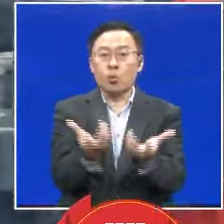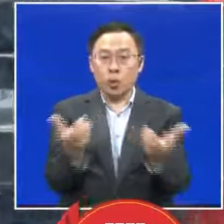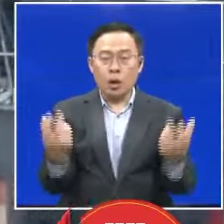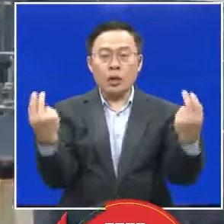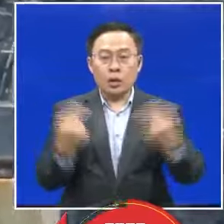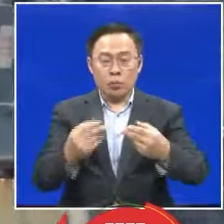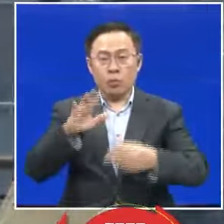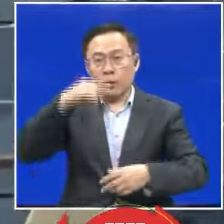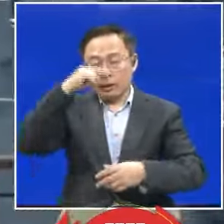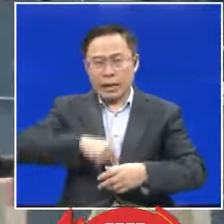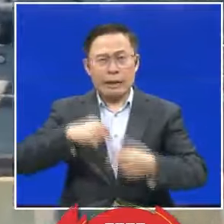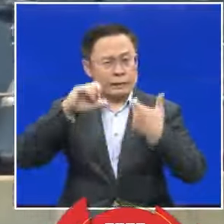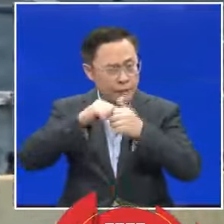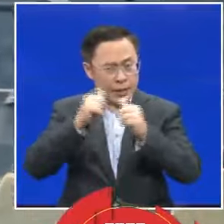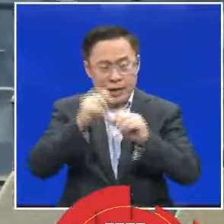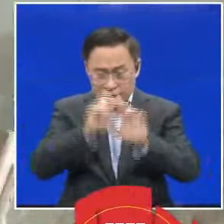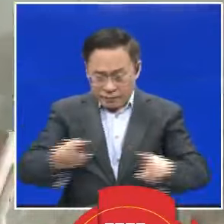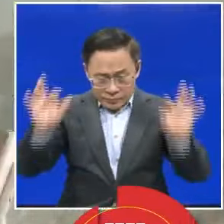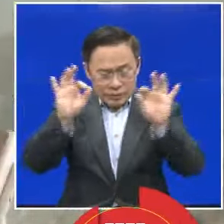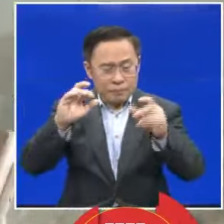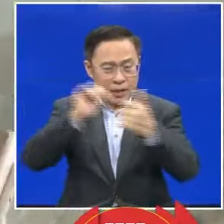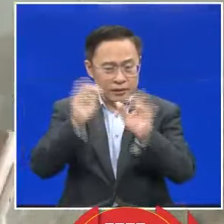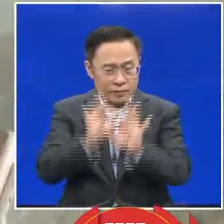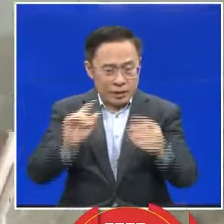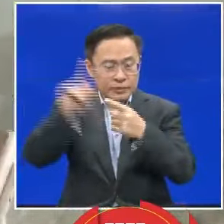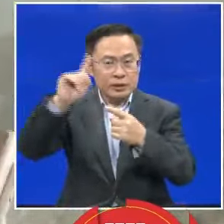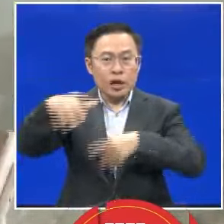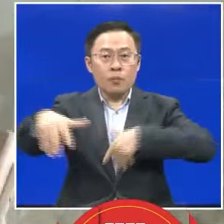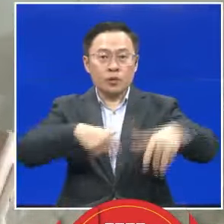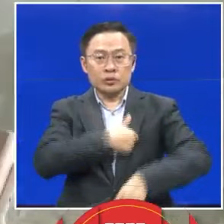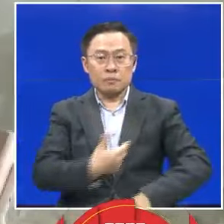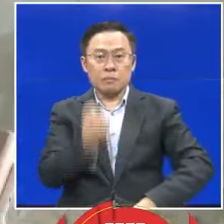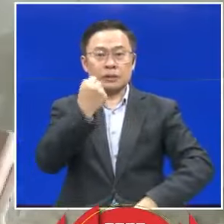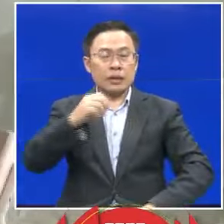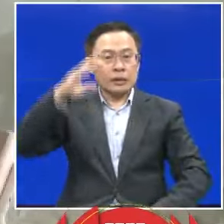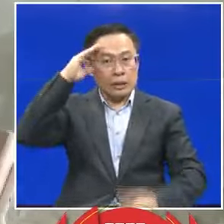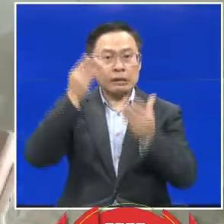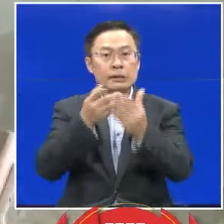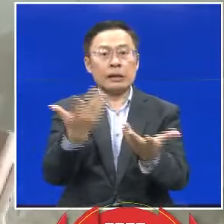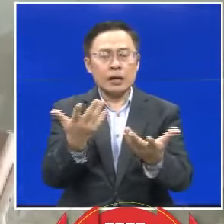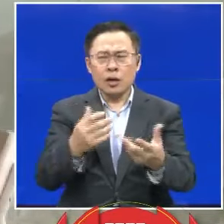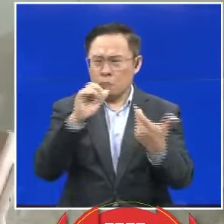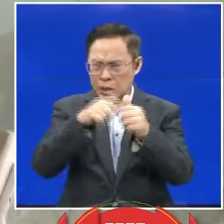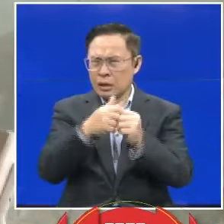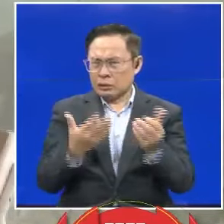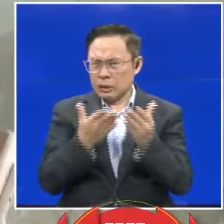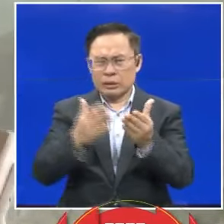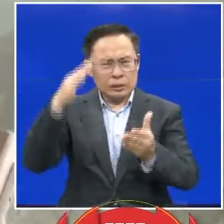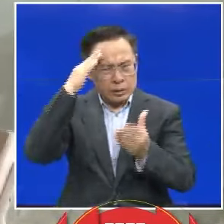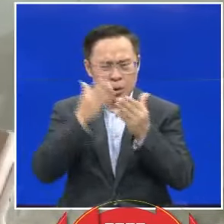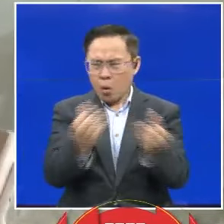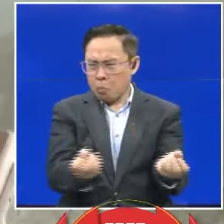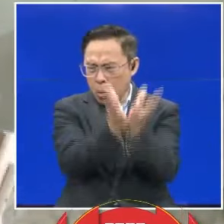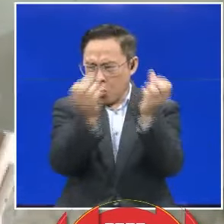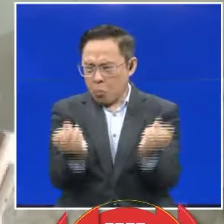แต่ที่มันเสียหายมากกว่าก็คือความเชื่อมั่นของประชาชนที่มีกับกองทัพเรือเพราะว่าหลังๆเนี่ยเกิดอุบัติเหตุในกอง